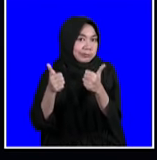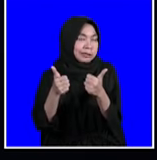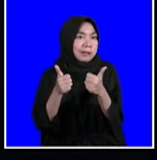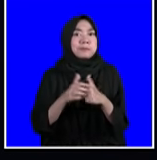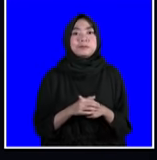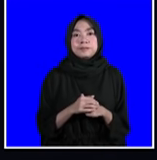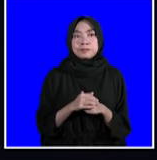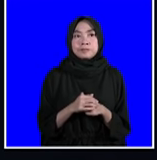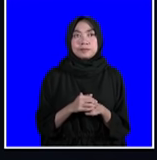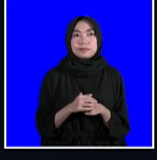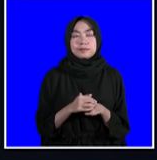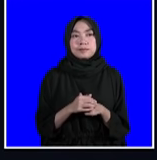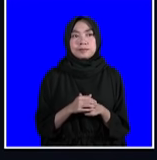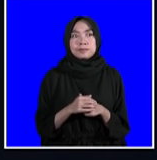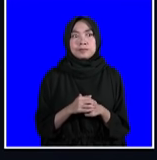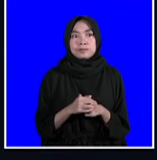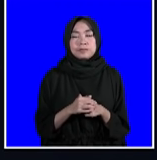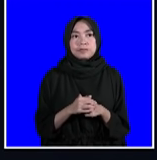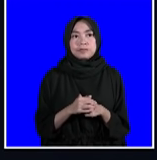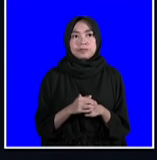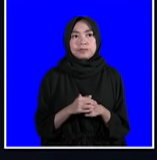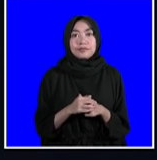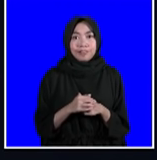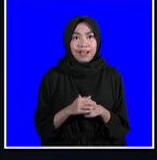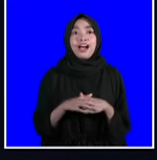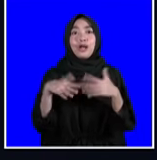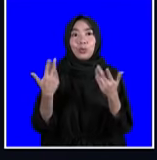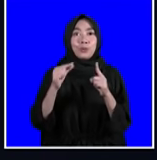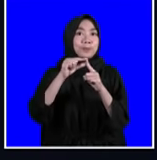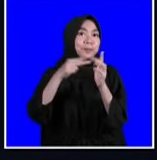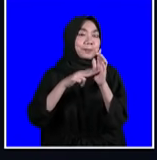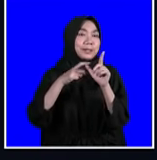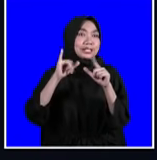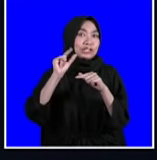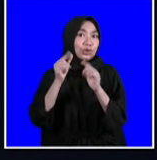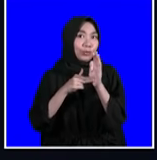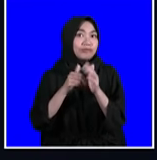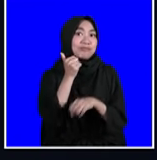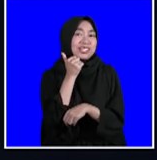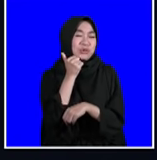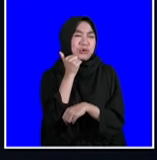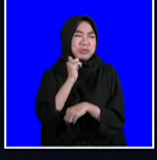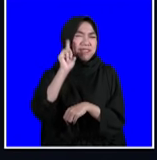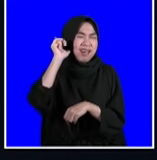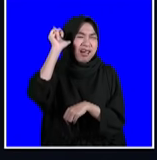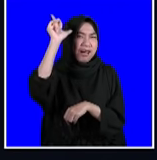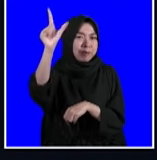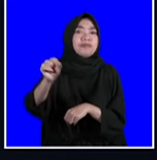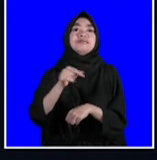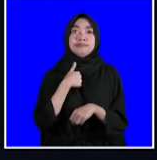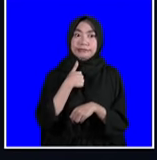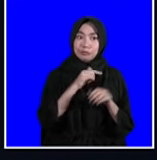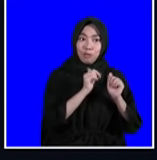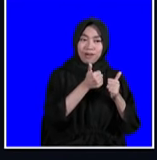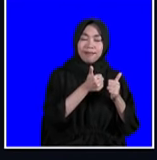Dan tentunya walaupun masa pensiunnya masih panjang, tapi dia tetap bisa mempersiapkan sejak dia masih muda,